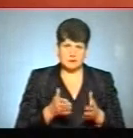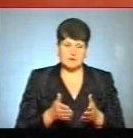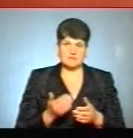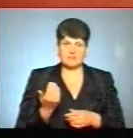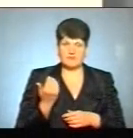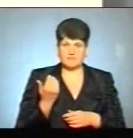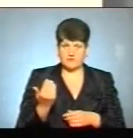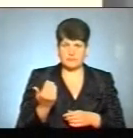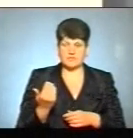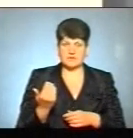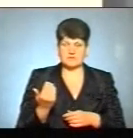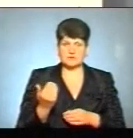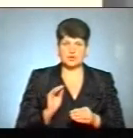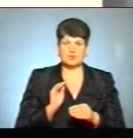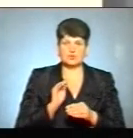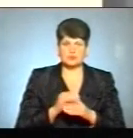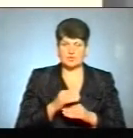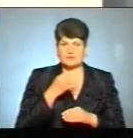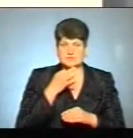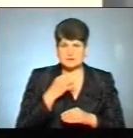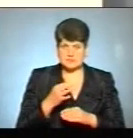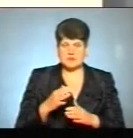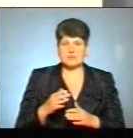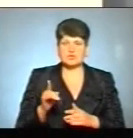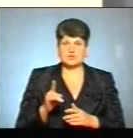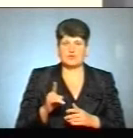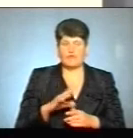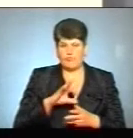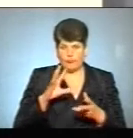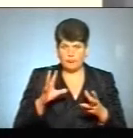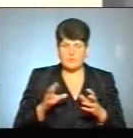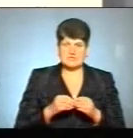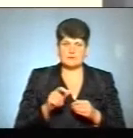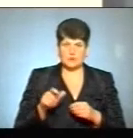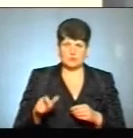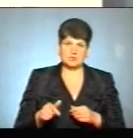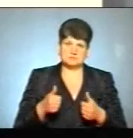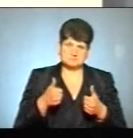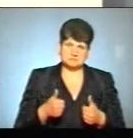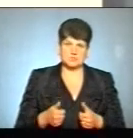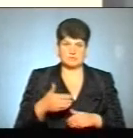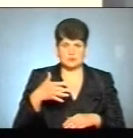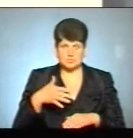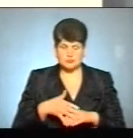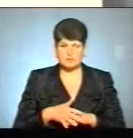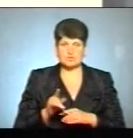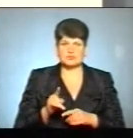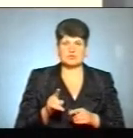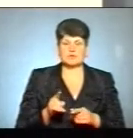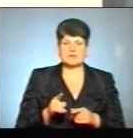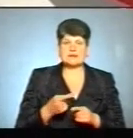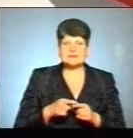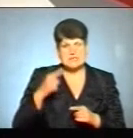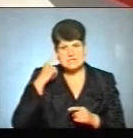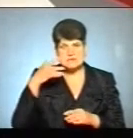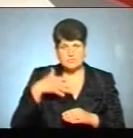ви відреагували на додаткову карантинну рекомендацію, тим, що, в принципі, люди позитивно відгукнуться, тим, що, в принципі, це несвідомість